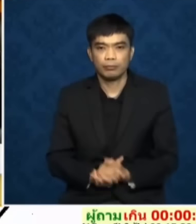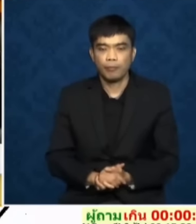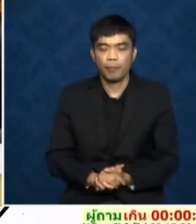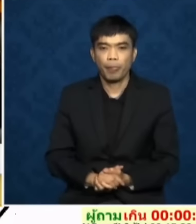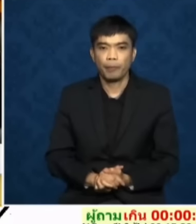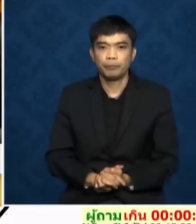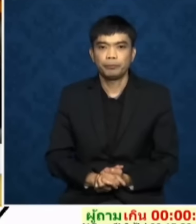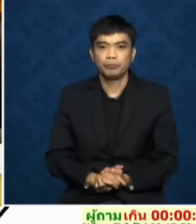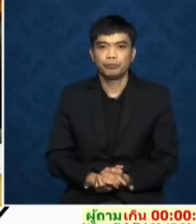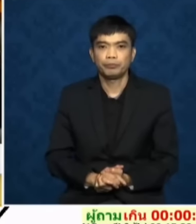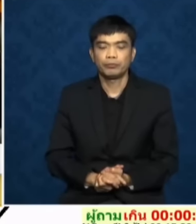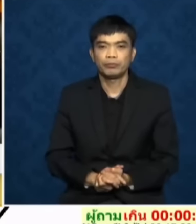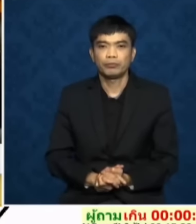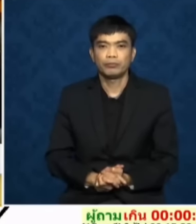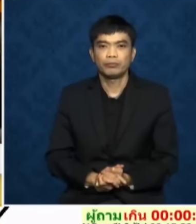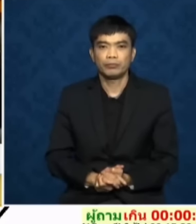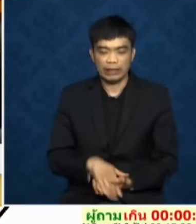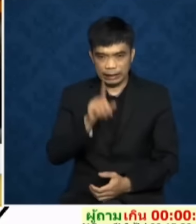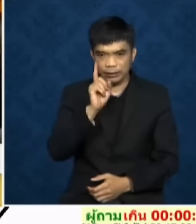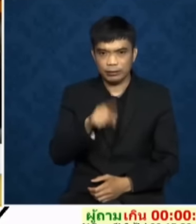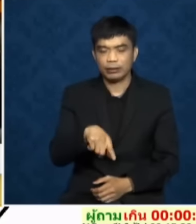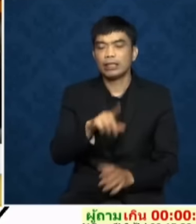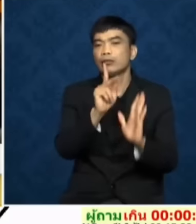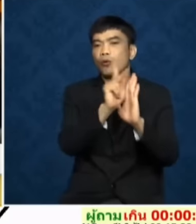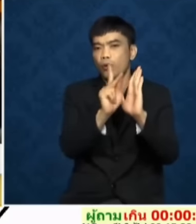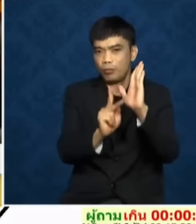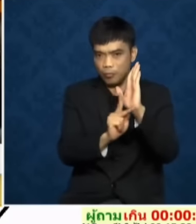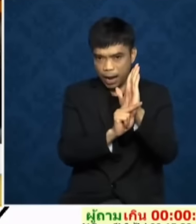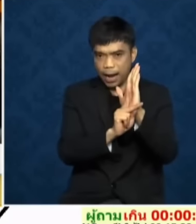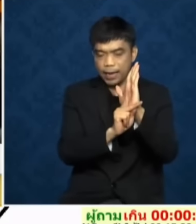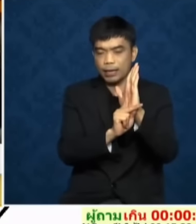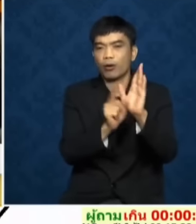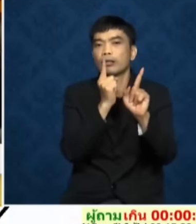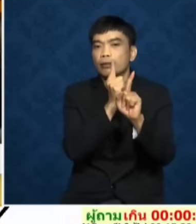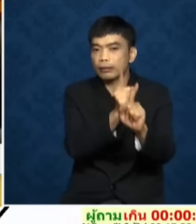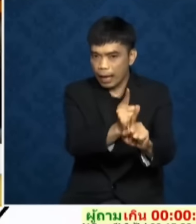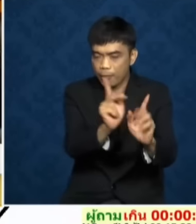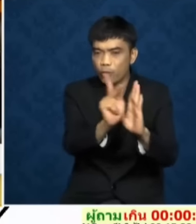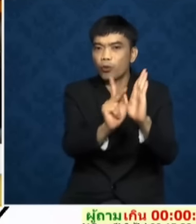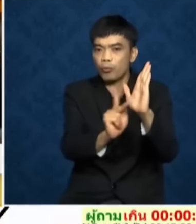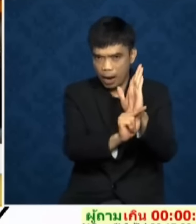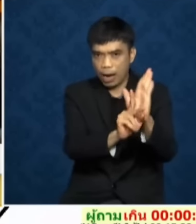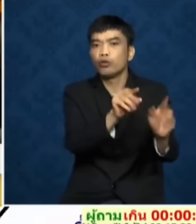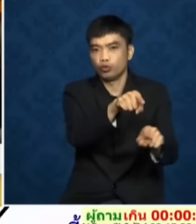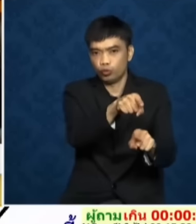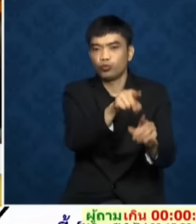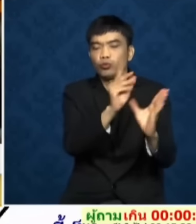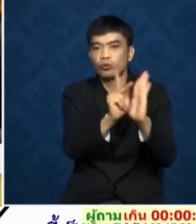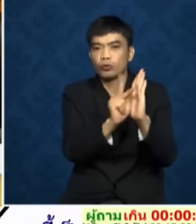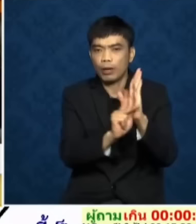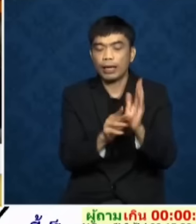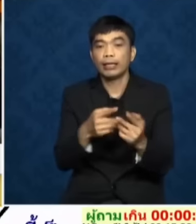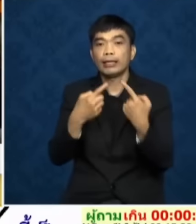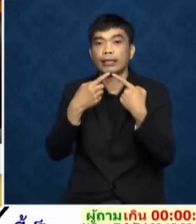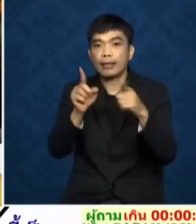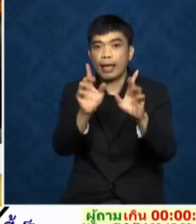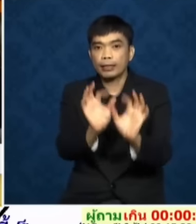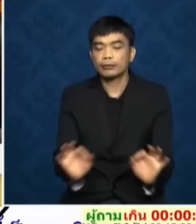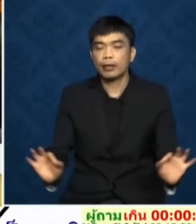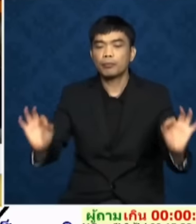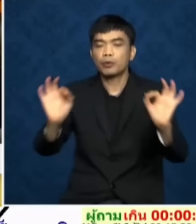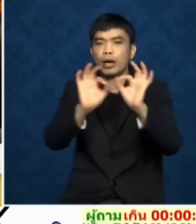ปธรรมผมว่ากระบวนการทางกฎหมายมันดำเนินการอยู่สิ่งสำคัญกว่านั้นก็คือเรื่องที่เรารู้สึกว่ามันเป็นประเด็น